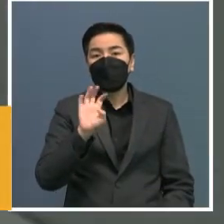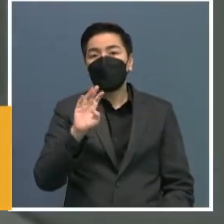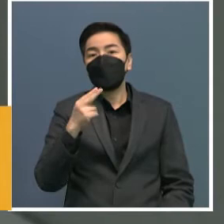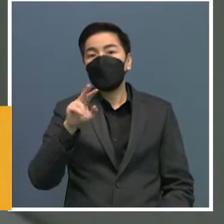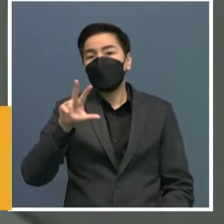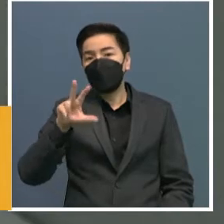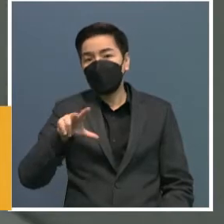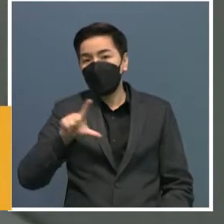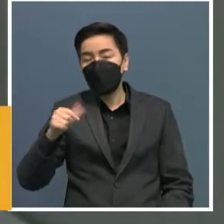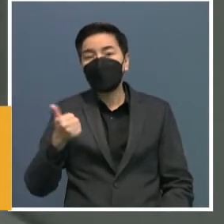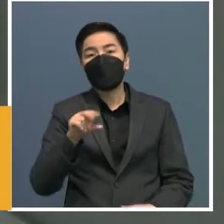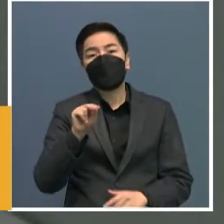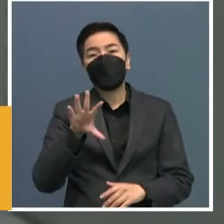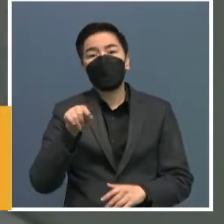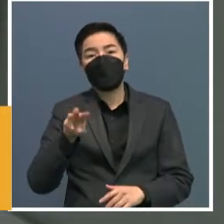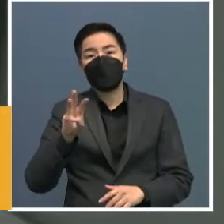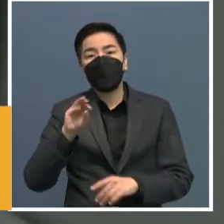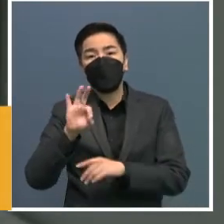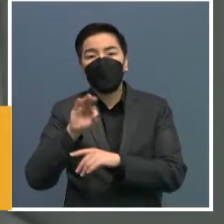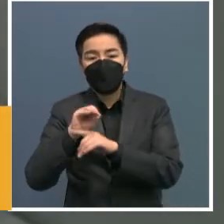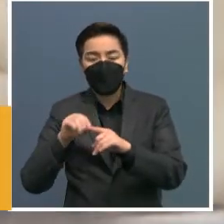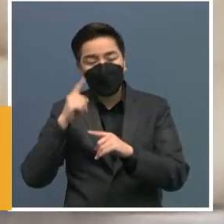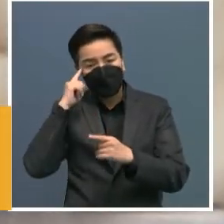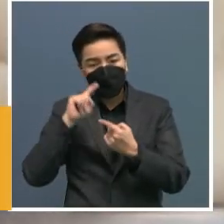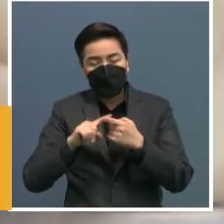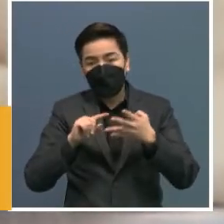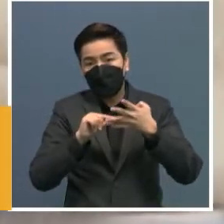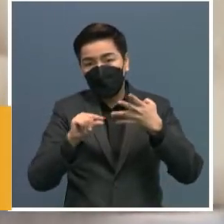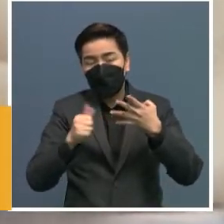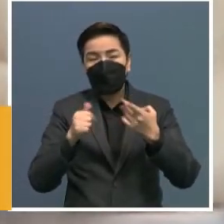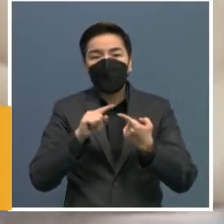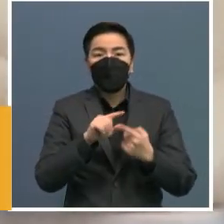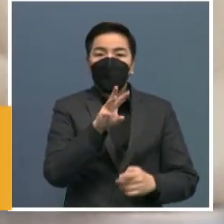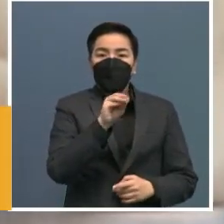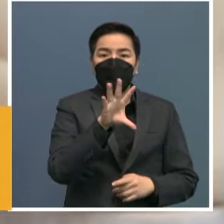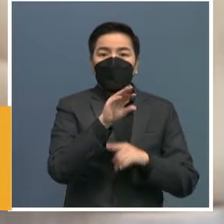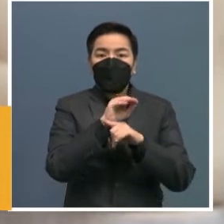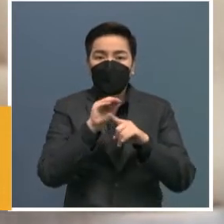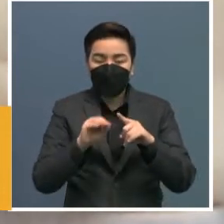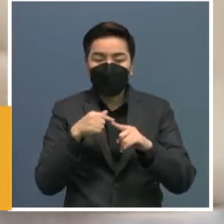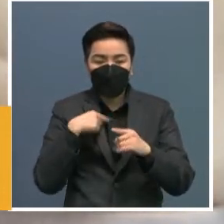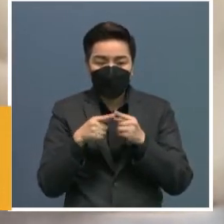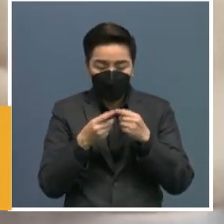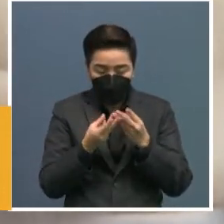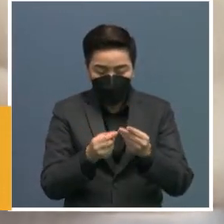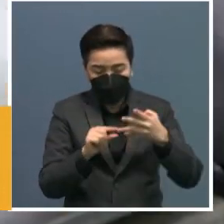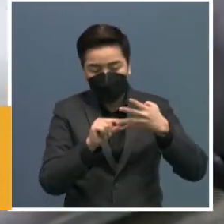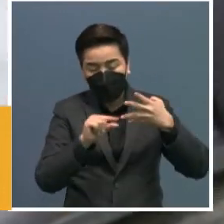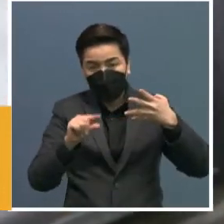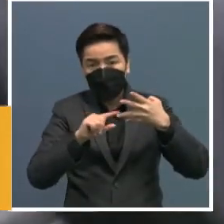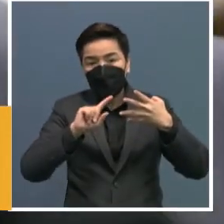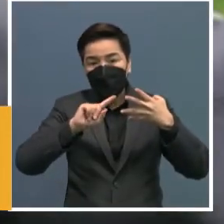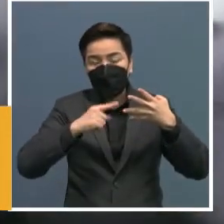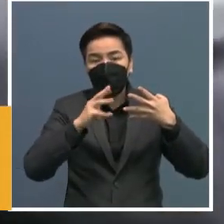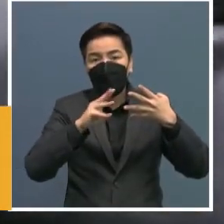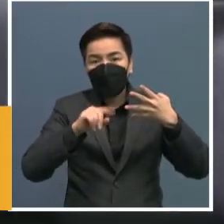ค่ะคิดเป็นร้อยละ35.6 9เป้าหมายไตรมาส 3อยู่ที่ร้อยละ65พูดถึงไตรมาส 3และไตรมาส 3ก็